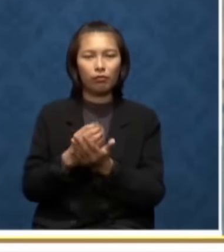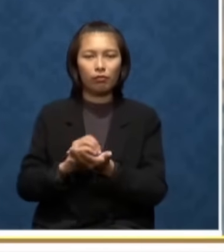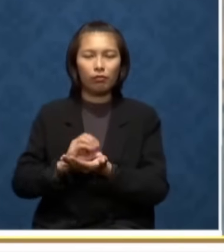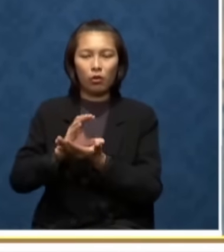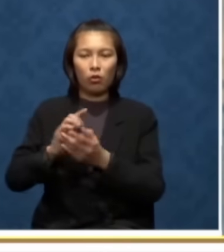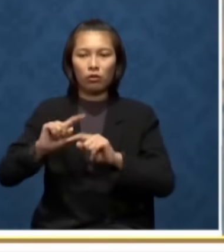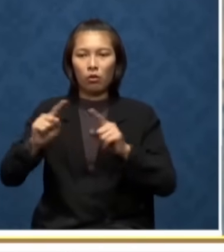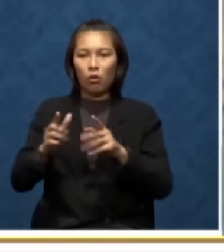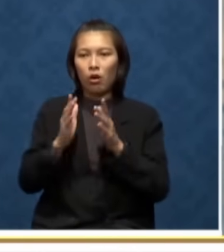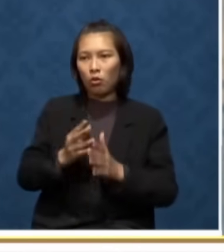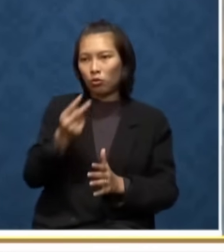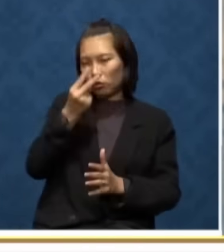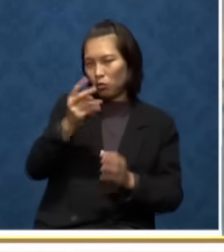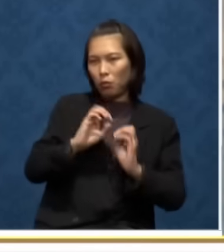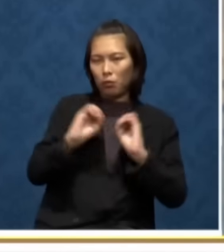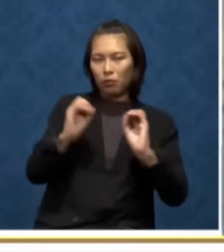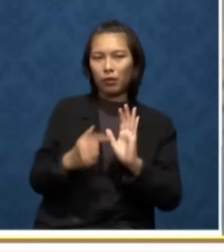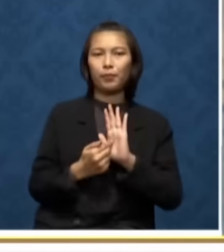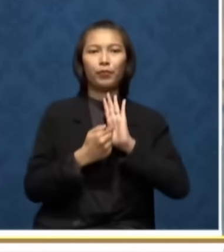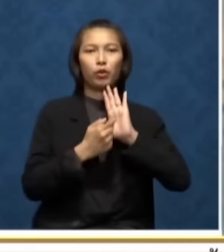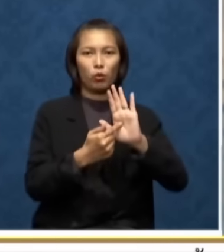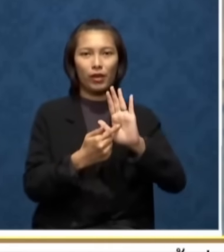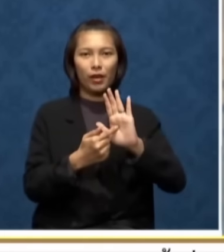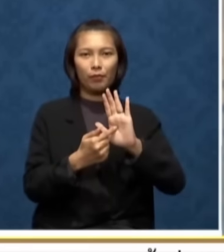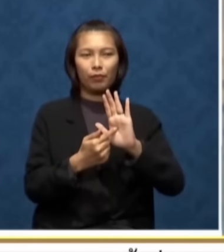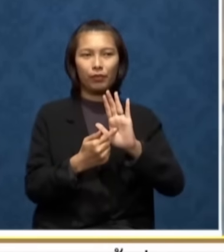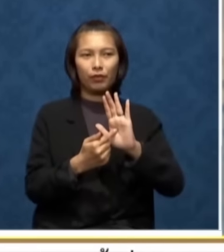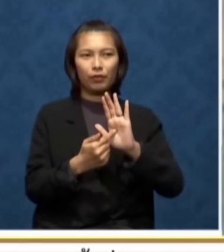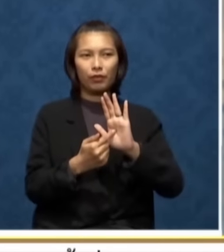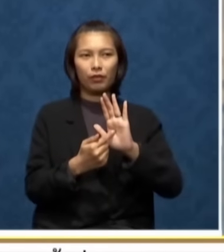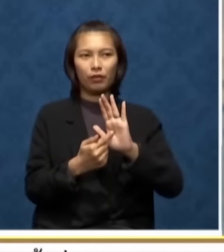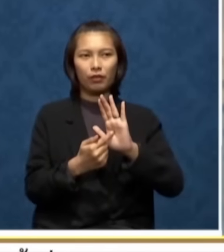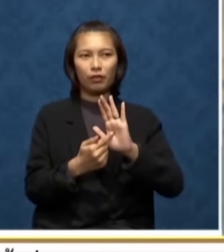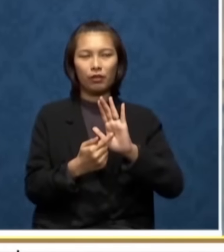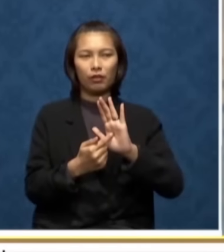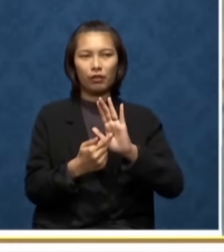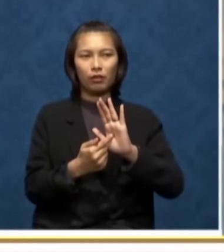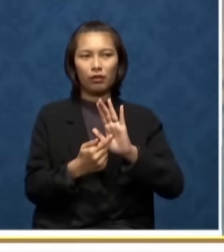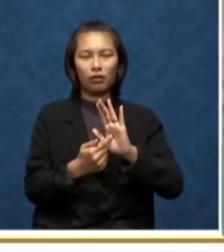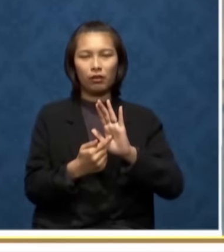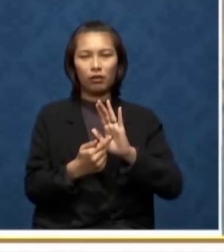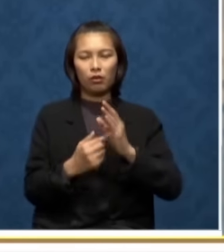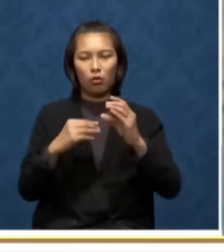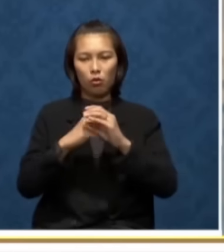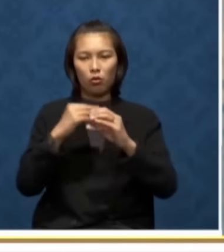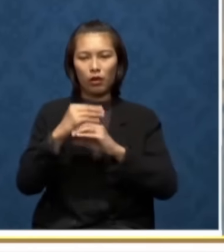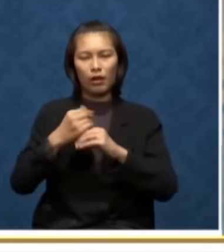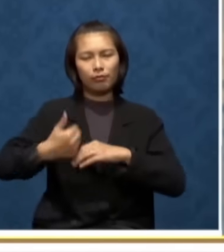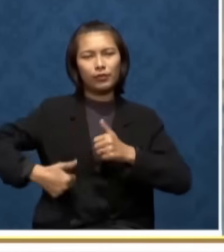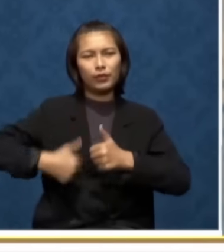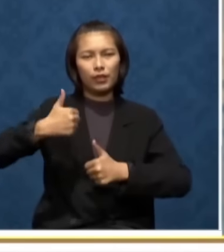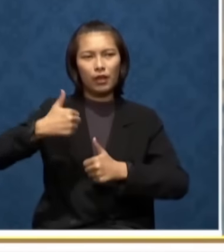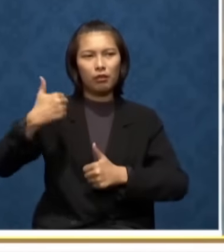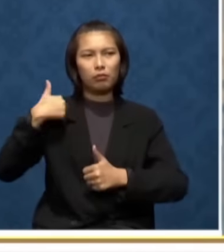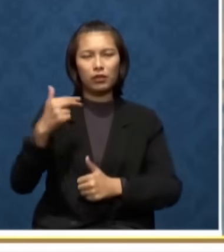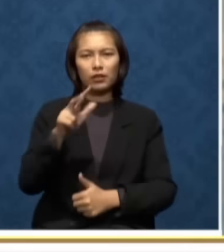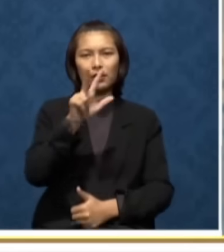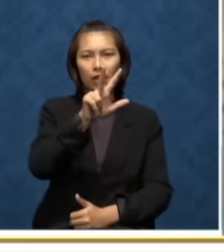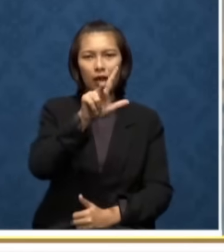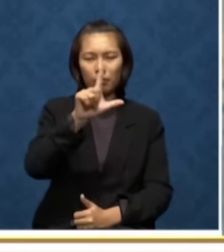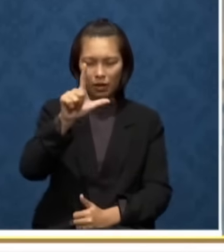คนดูนะคะยกตัวอย่างเช่น TheWinner Gameพิชิตฝันได้เงินไป 3ล้าน 6แสนบาท